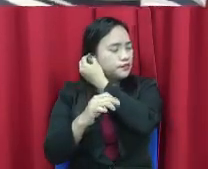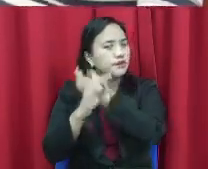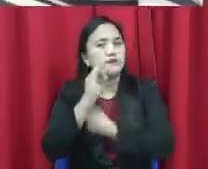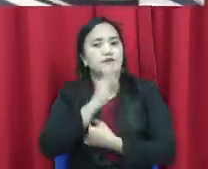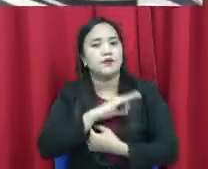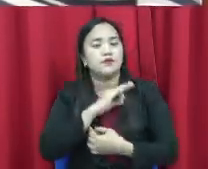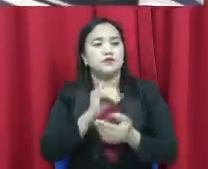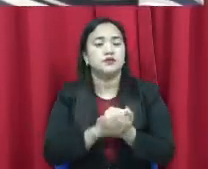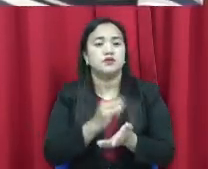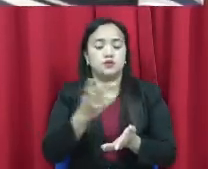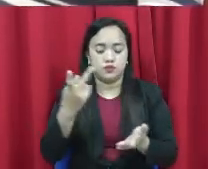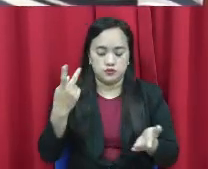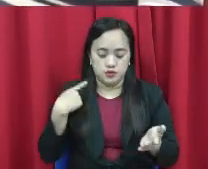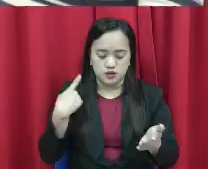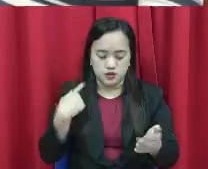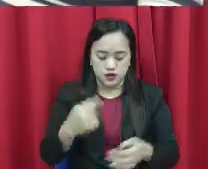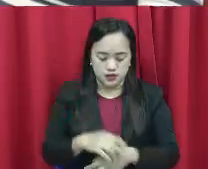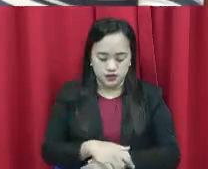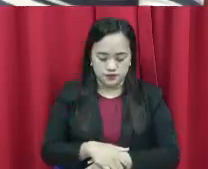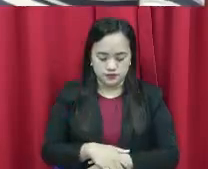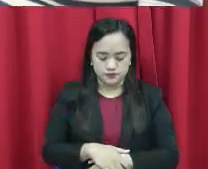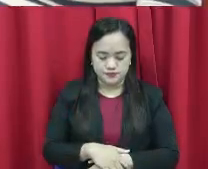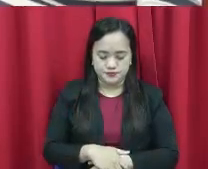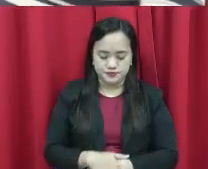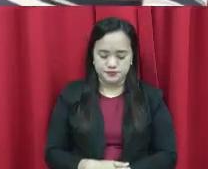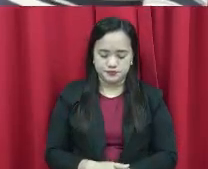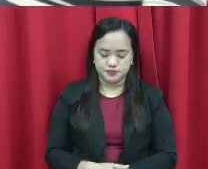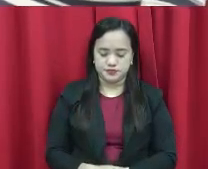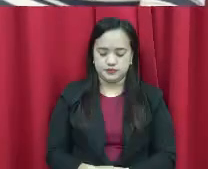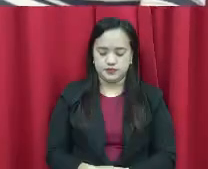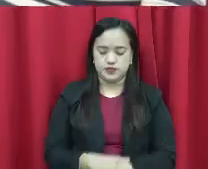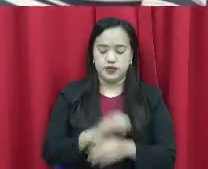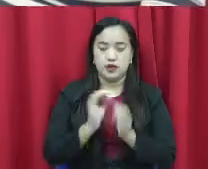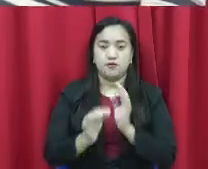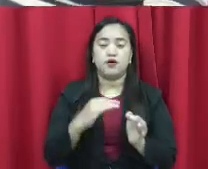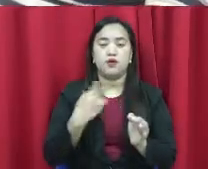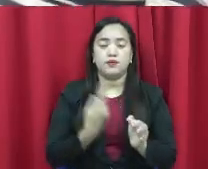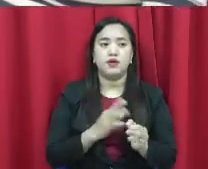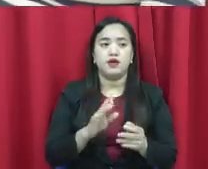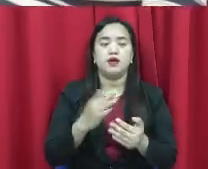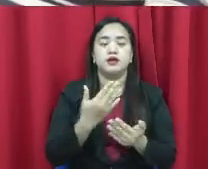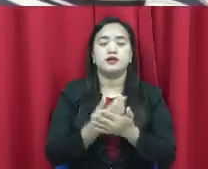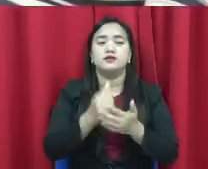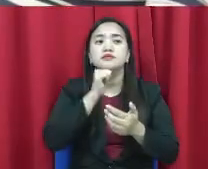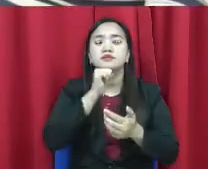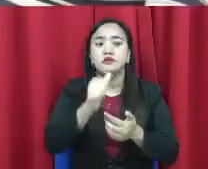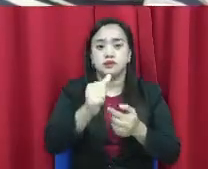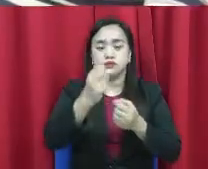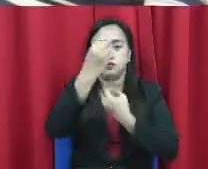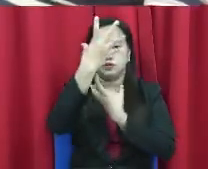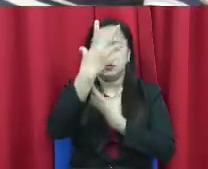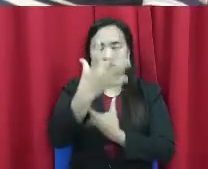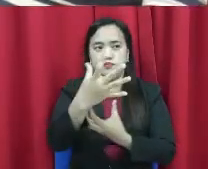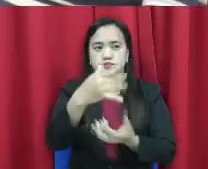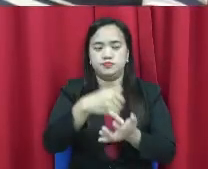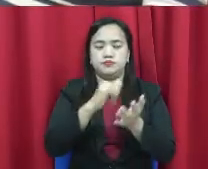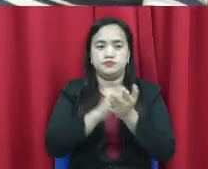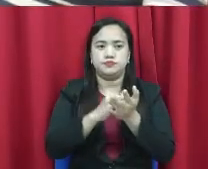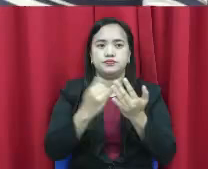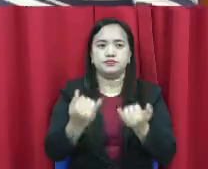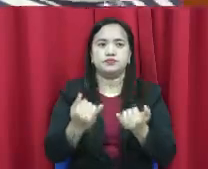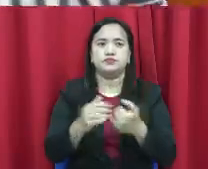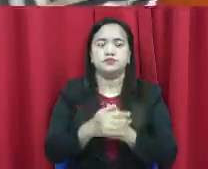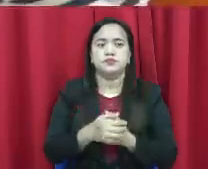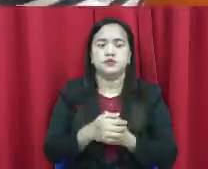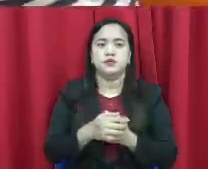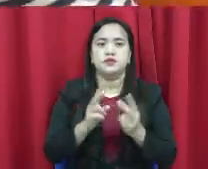nito o sa kapahamakan na madudulot nito kung hindi tayo susunod yes Kaya nga Yun po ung pinakamahalaga doon kaya